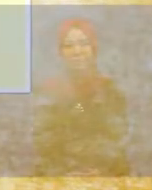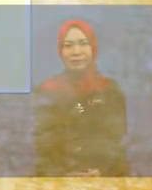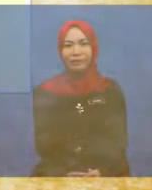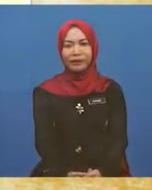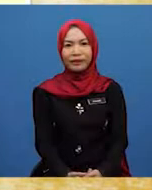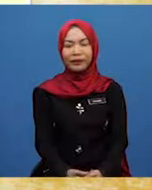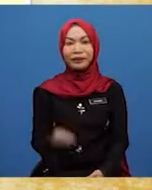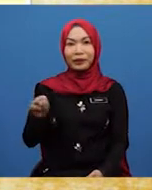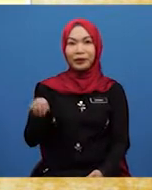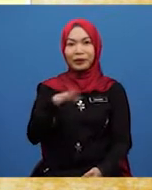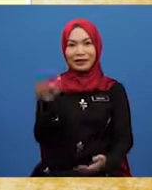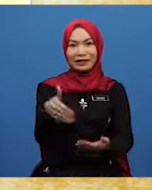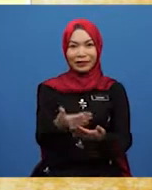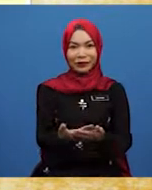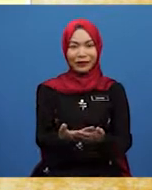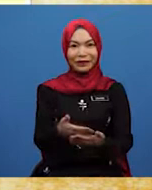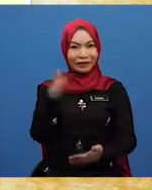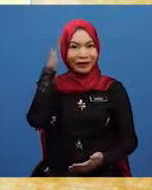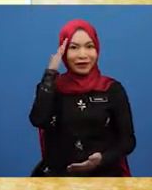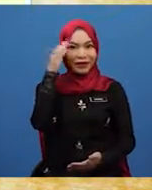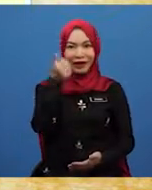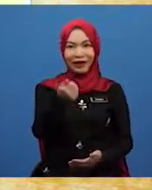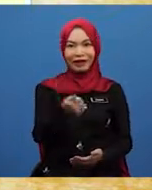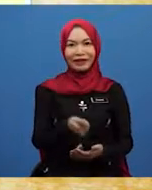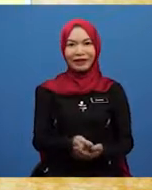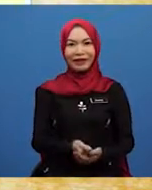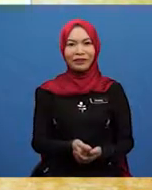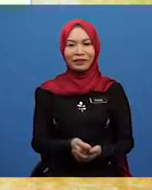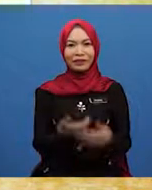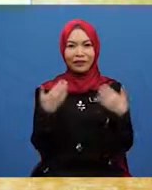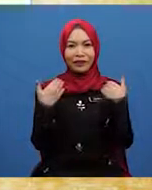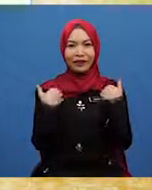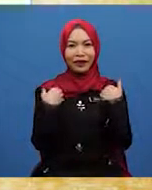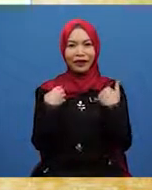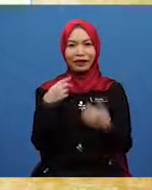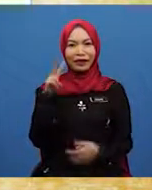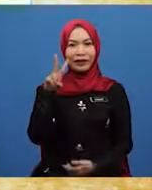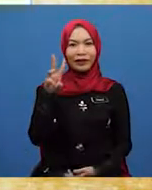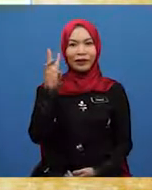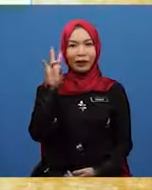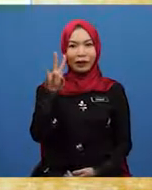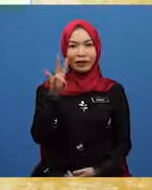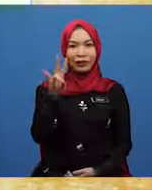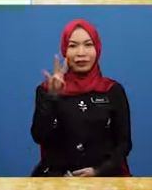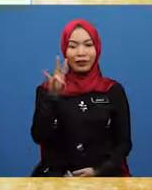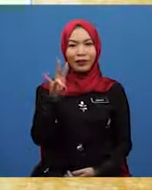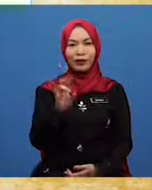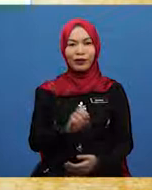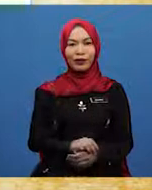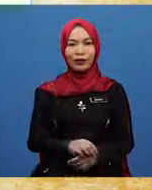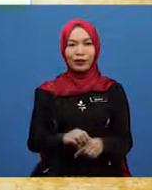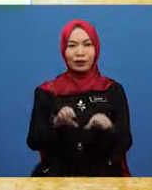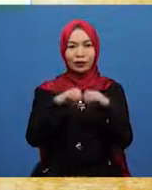murid-murid sekian Tahukah Anda mengikuti Eko jabatan penerangan Malaysia terdapat